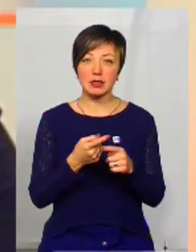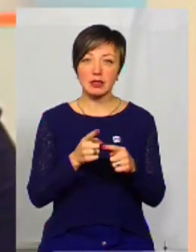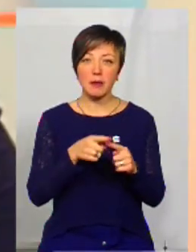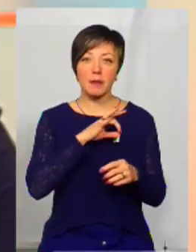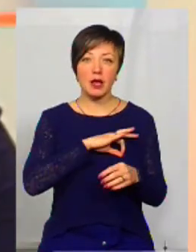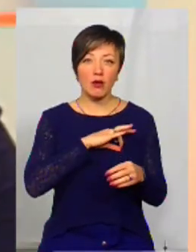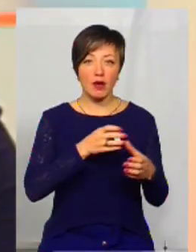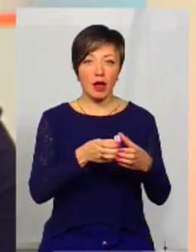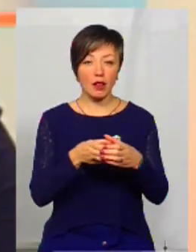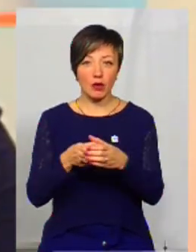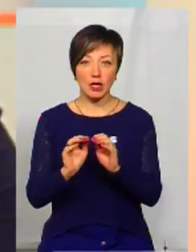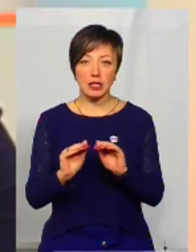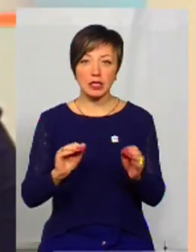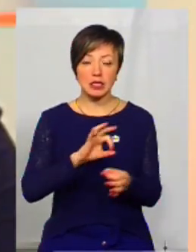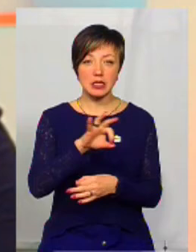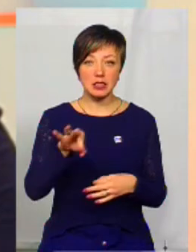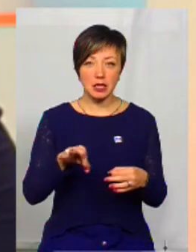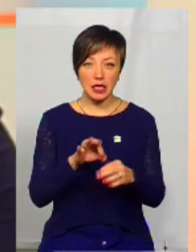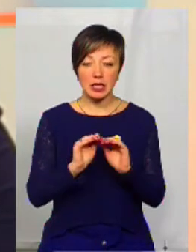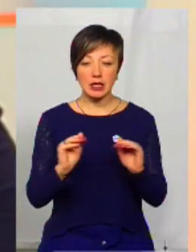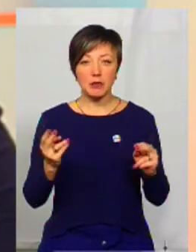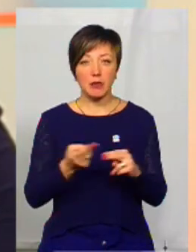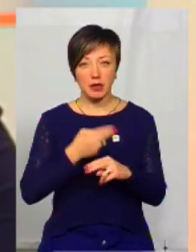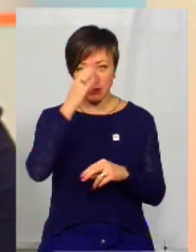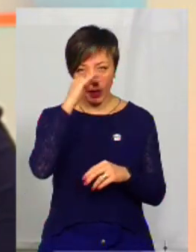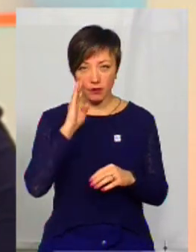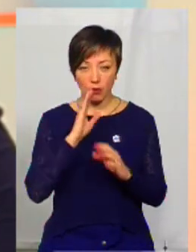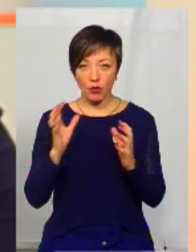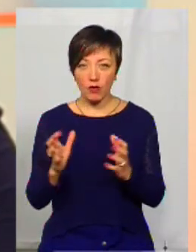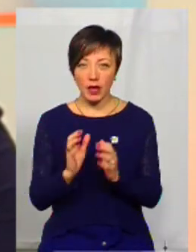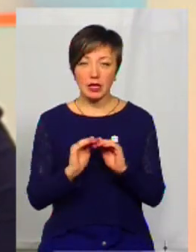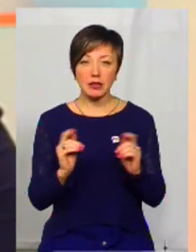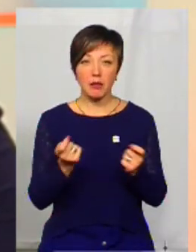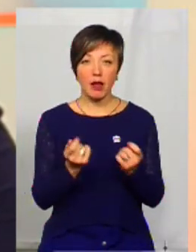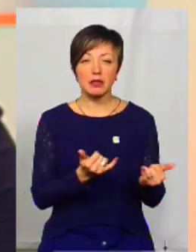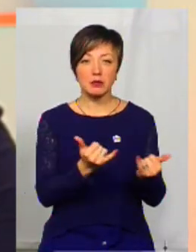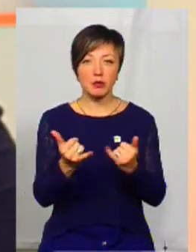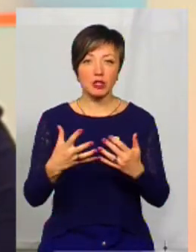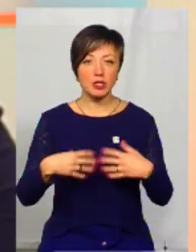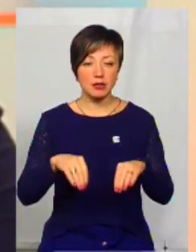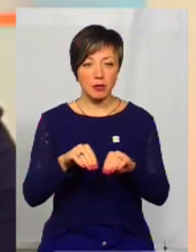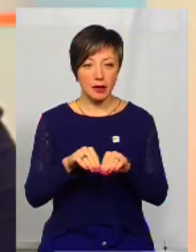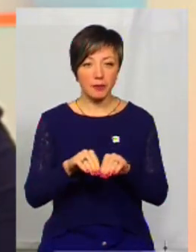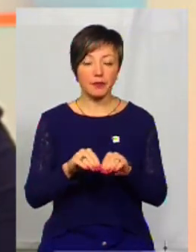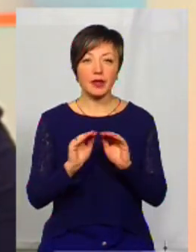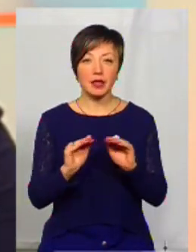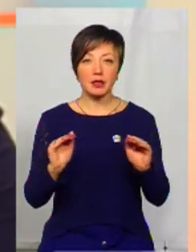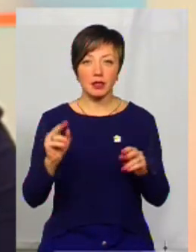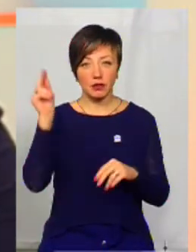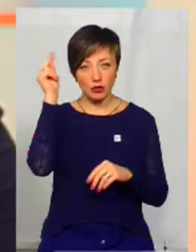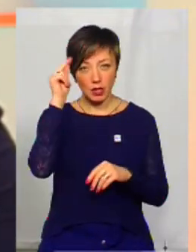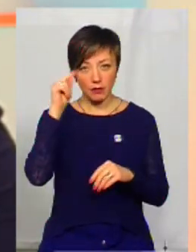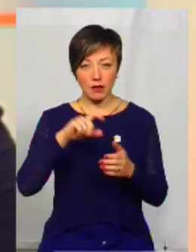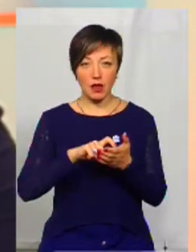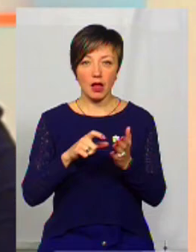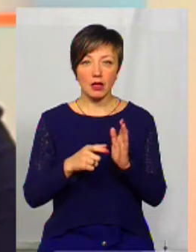це пільгові категорії. Діти-сироти, діти, позбавлені батьківського піклування, діти з малозабезпечених сімей, діти, які